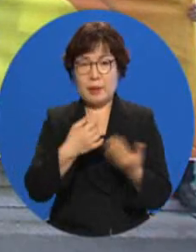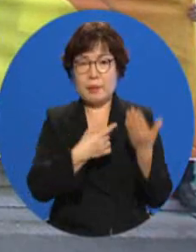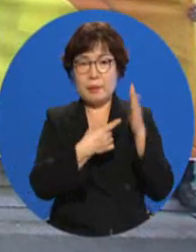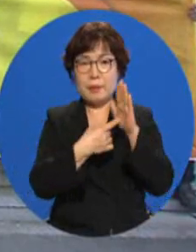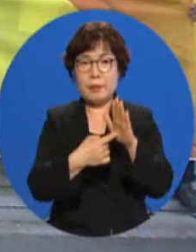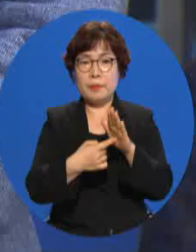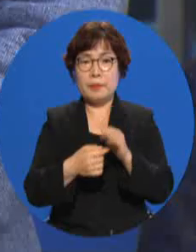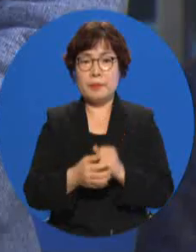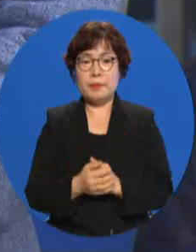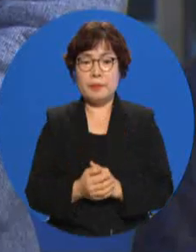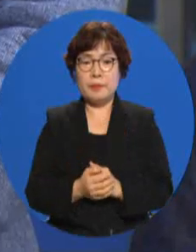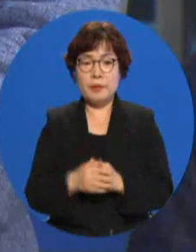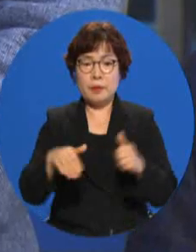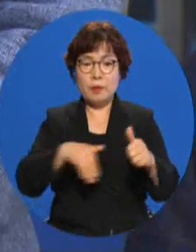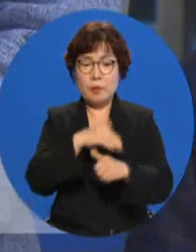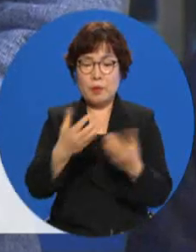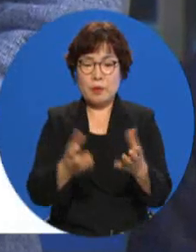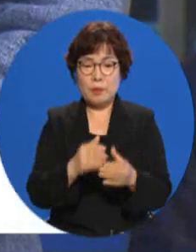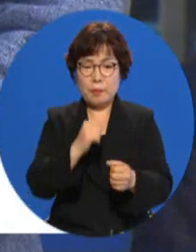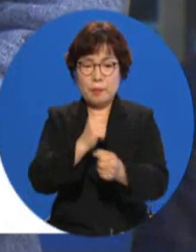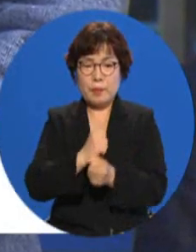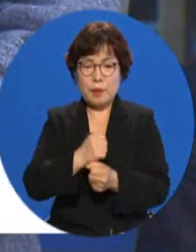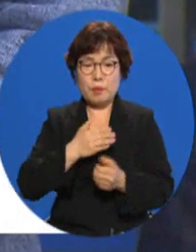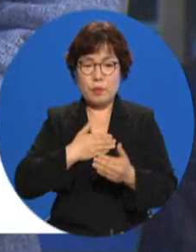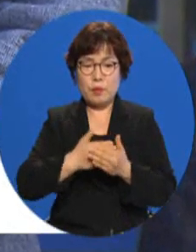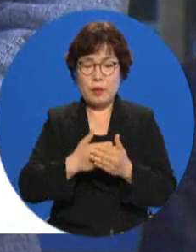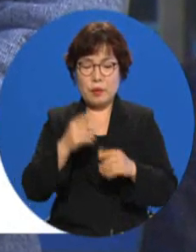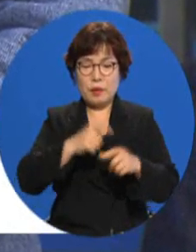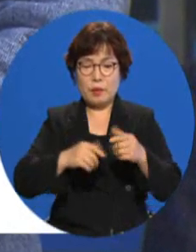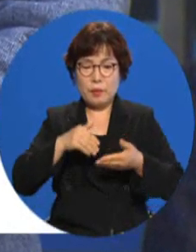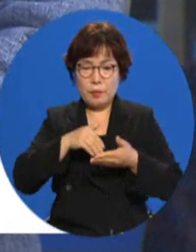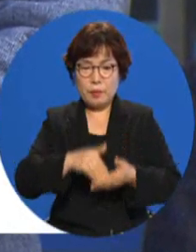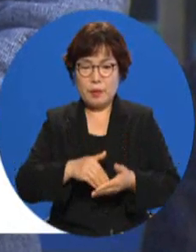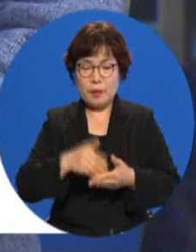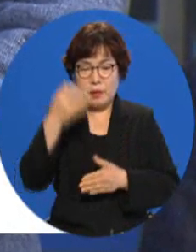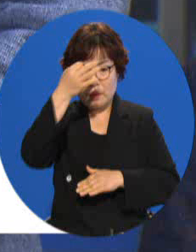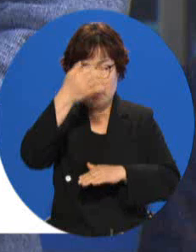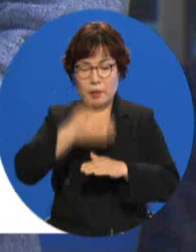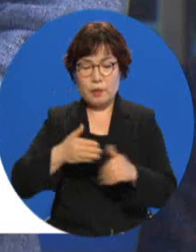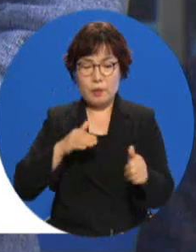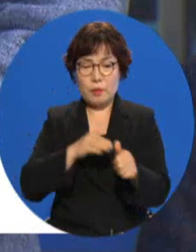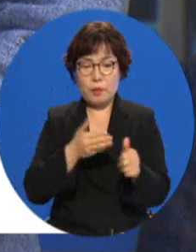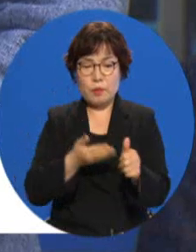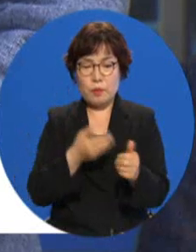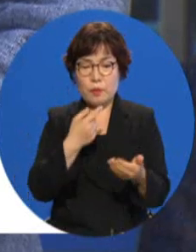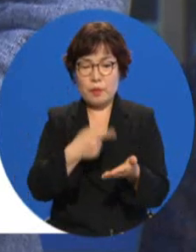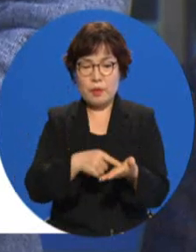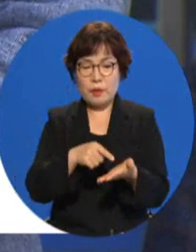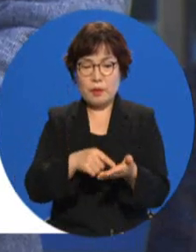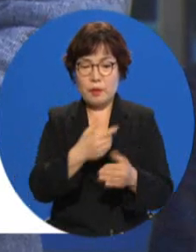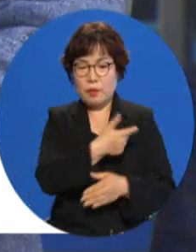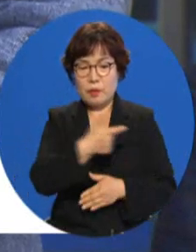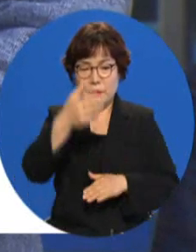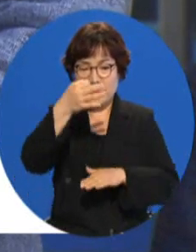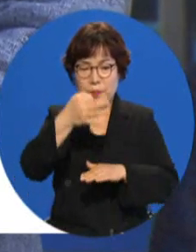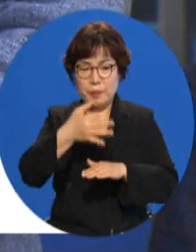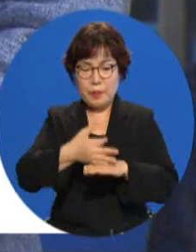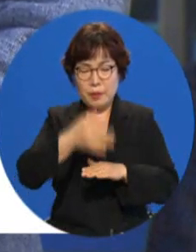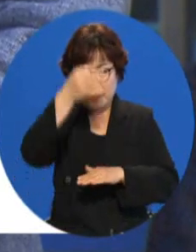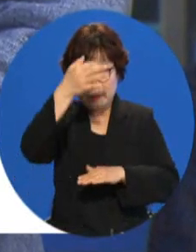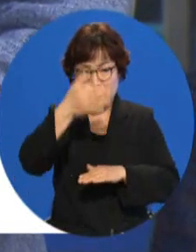숙였습니다. 환경오염에 대한 불안감을 가중시키고 심려를 끼쳐드린 점에 대해 진심으로